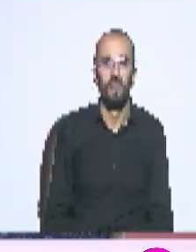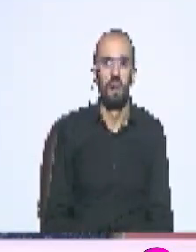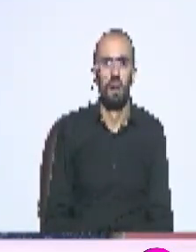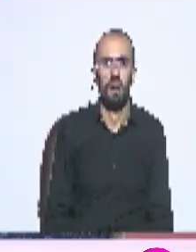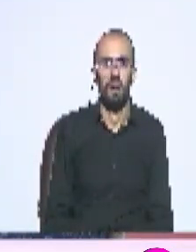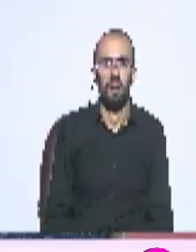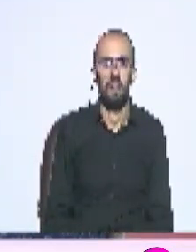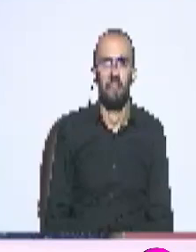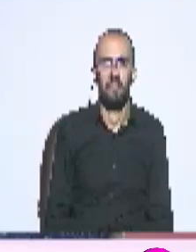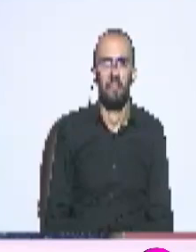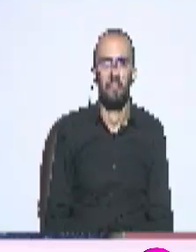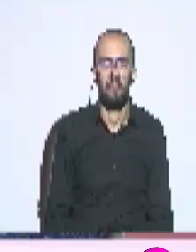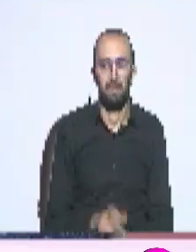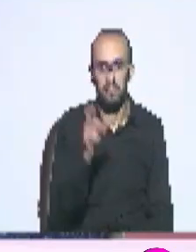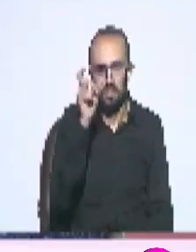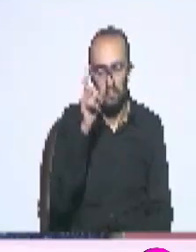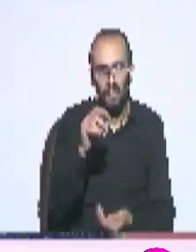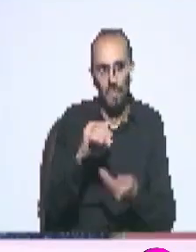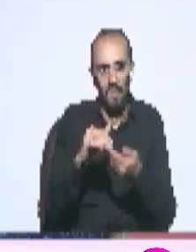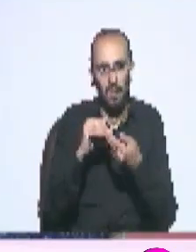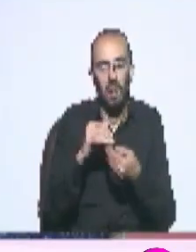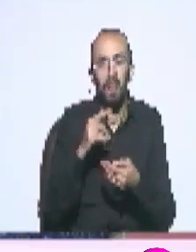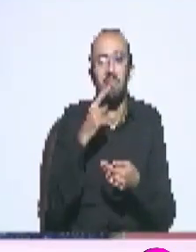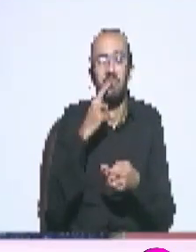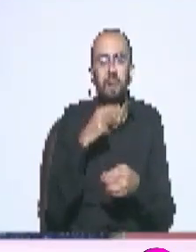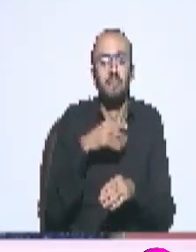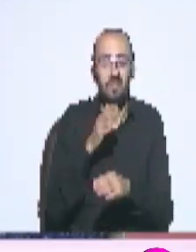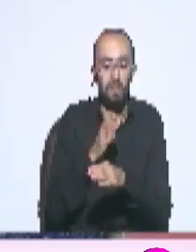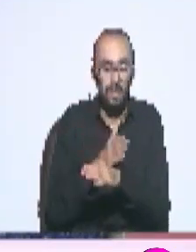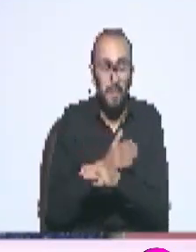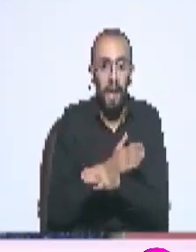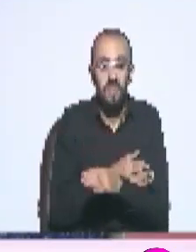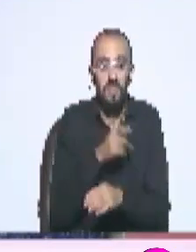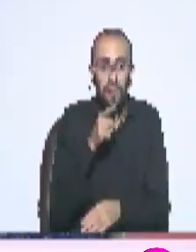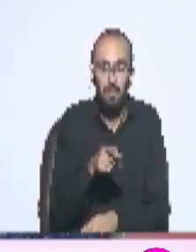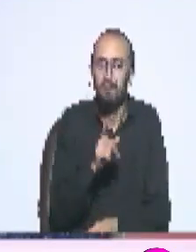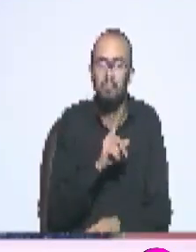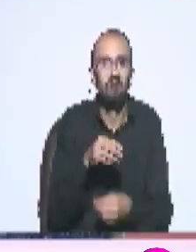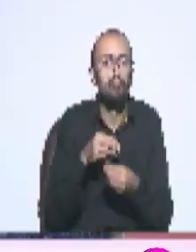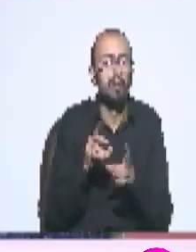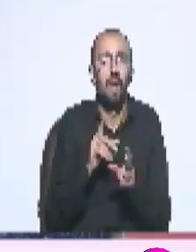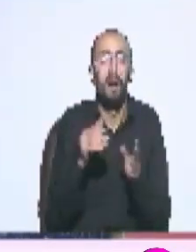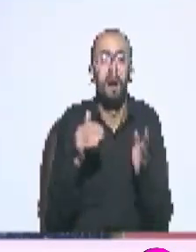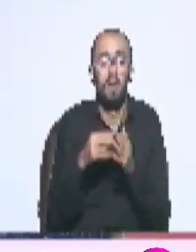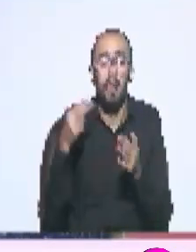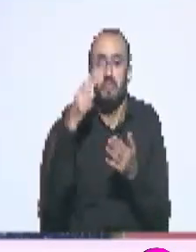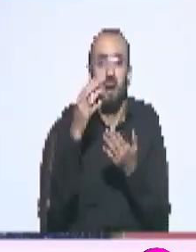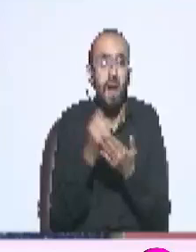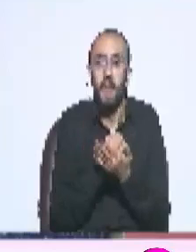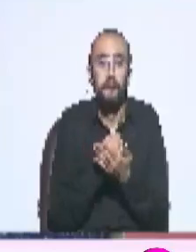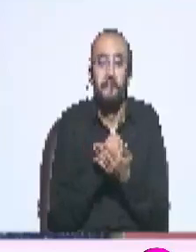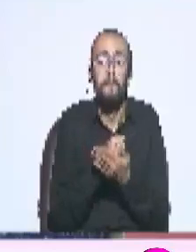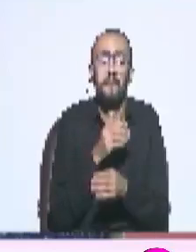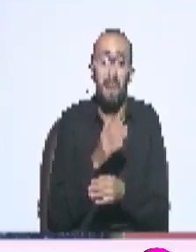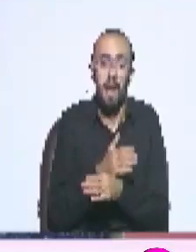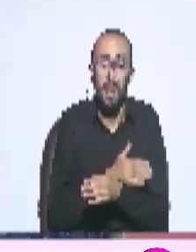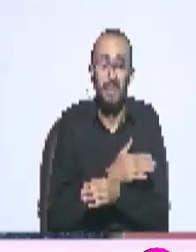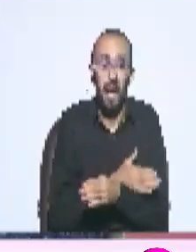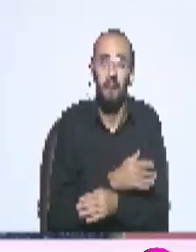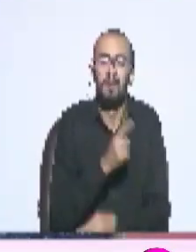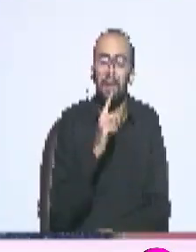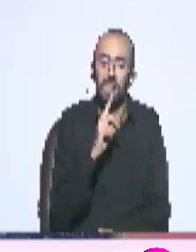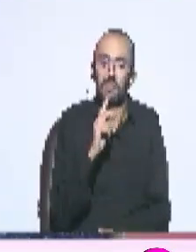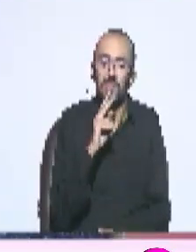وانا ببذل مجهود وانا باكد لكم ان المجهود دوت ما بيضيع حتى لو ما حقق الحلم ده بعد سنه اثنين